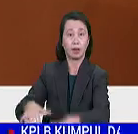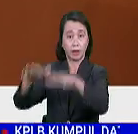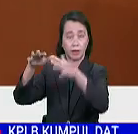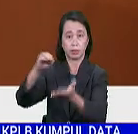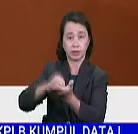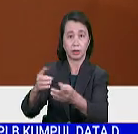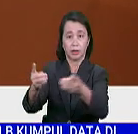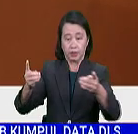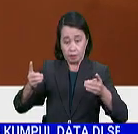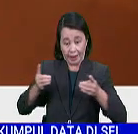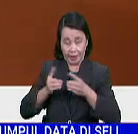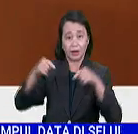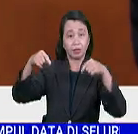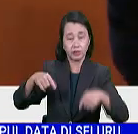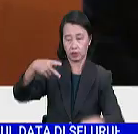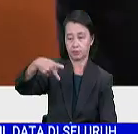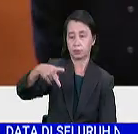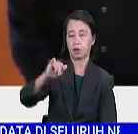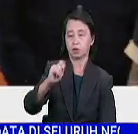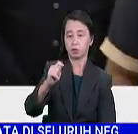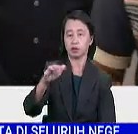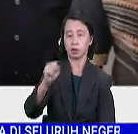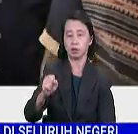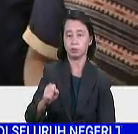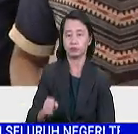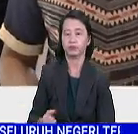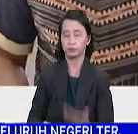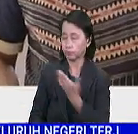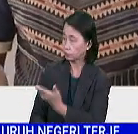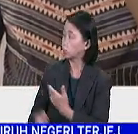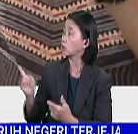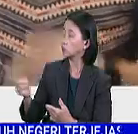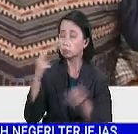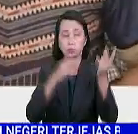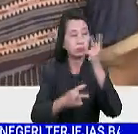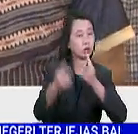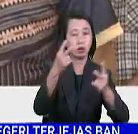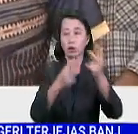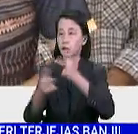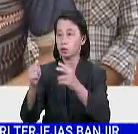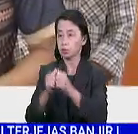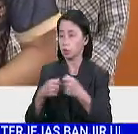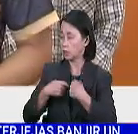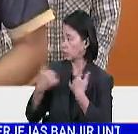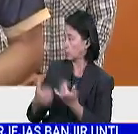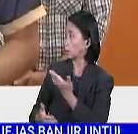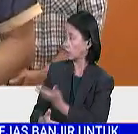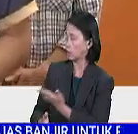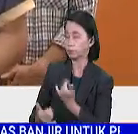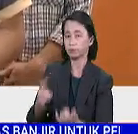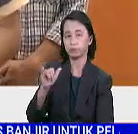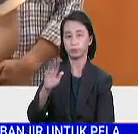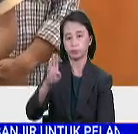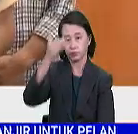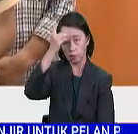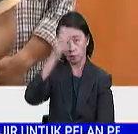daerah kita sini dan Untuk bercakap lebih lanjut mengenai hasil lawatan timbalan menteri pendidikan bersama dengan saya ketika ini yaitu yang